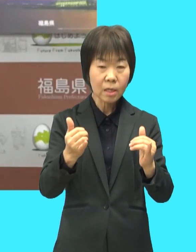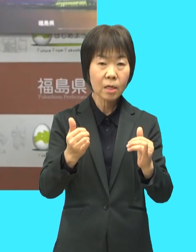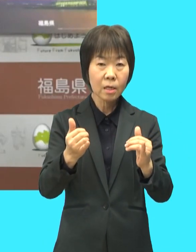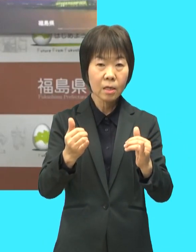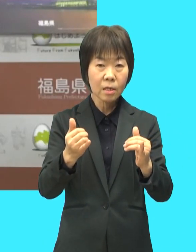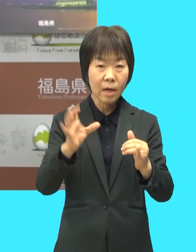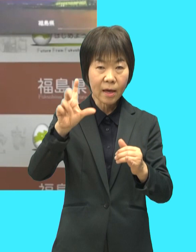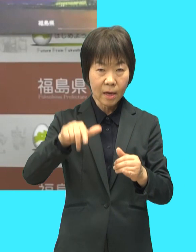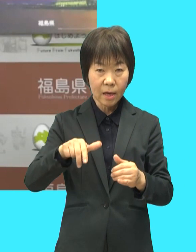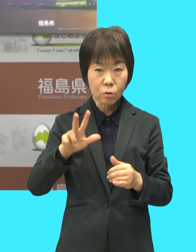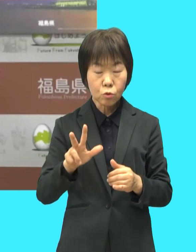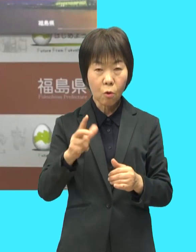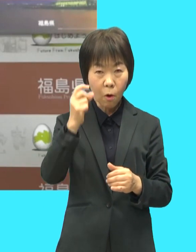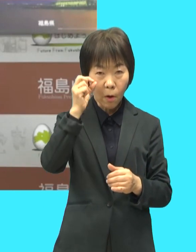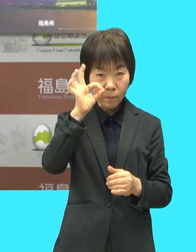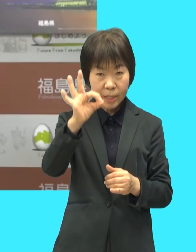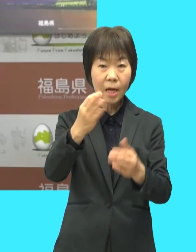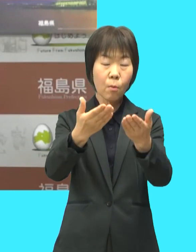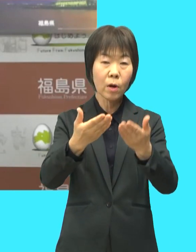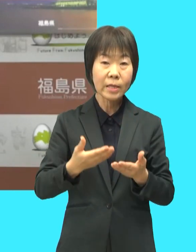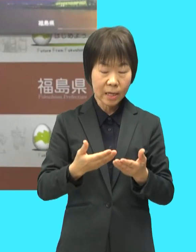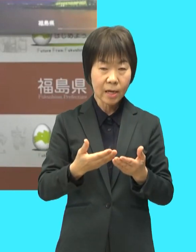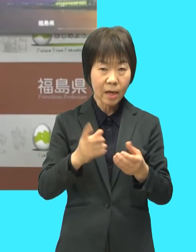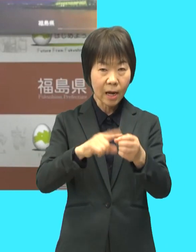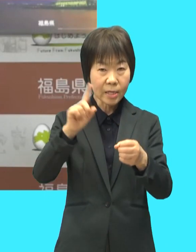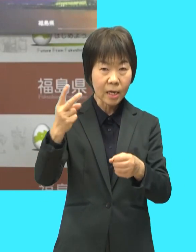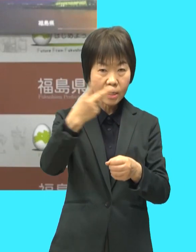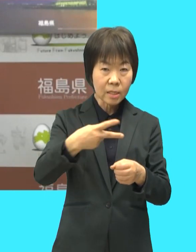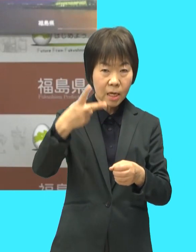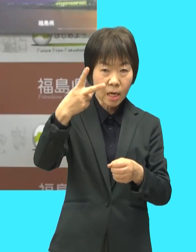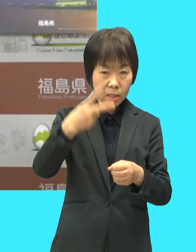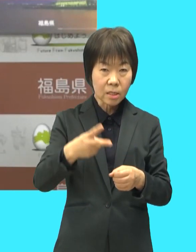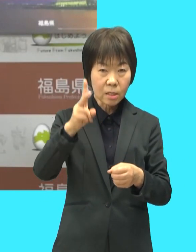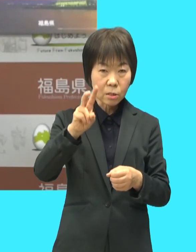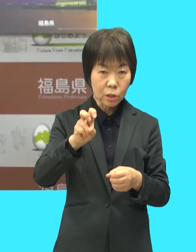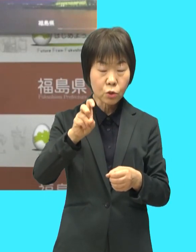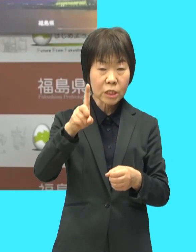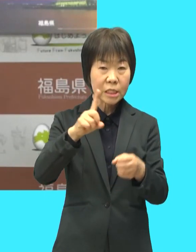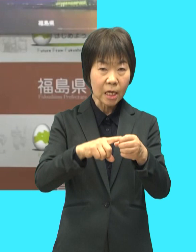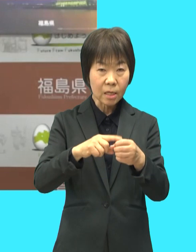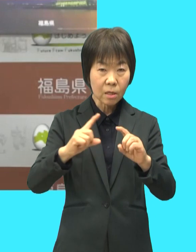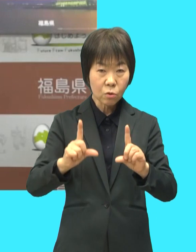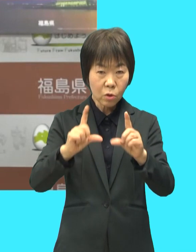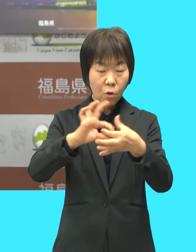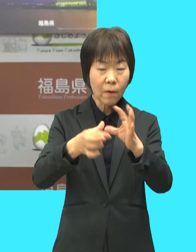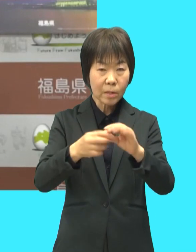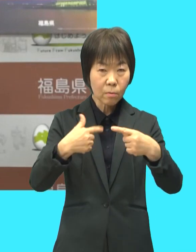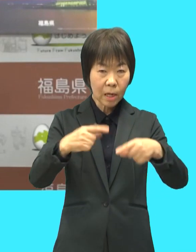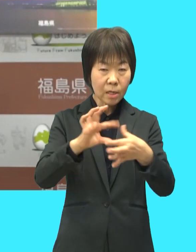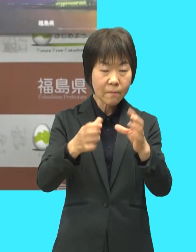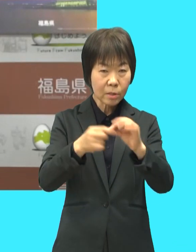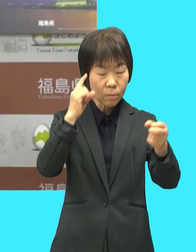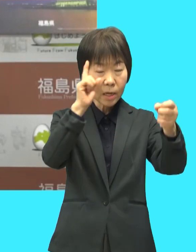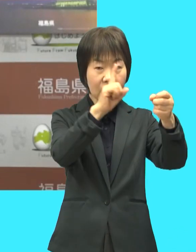にエールを見ていただきながら、来年2021年に東京オリンピックパラリンピックに向けてま